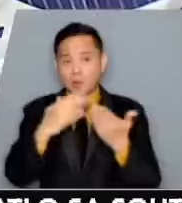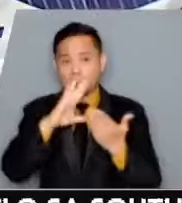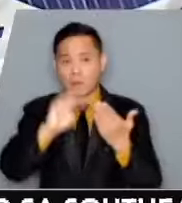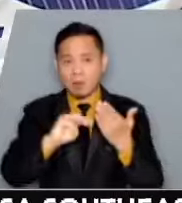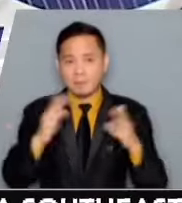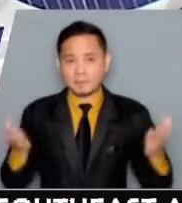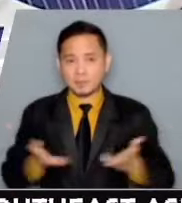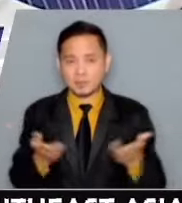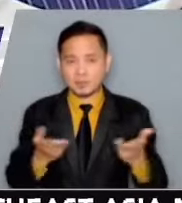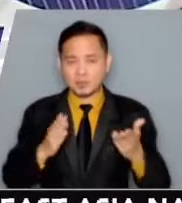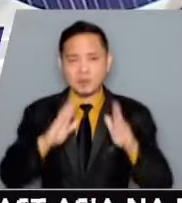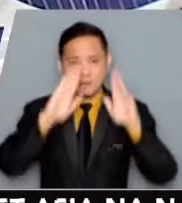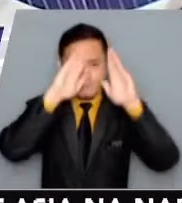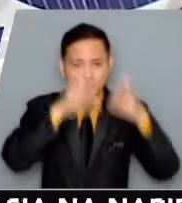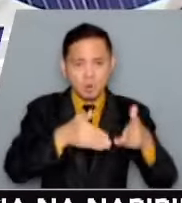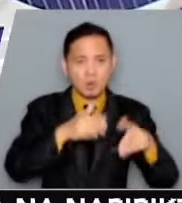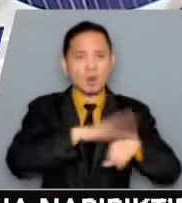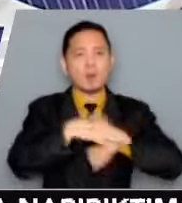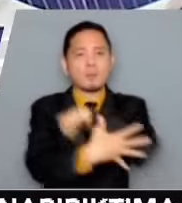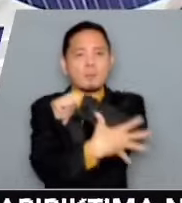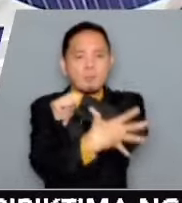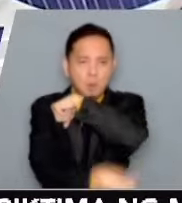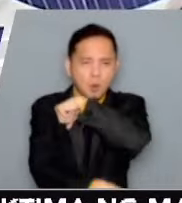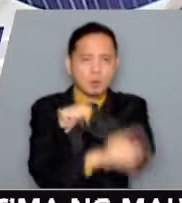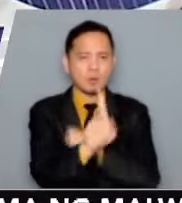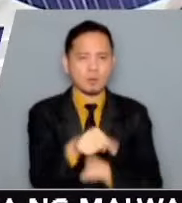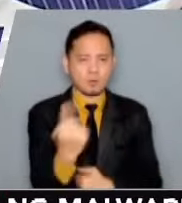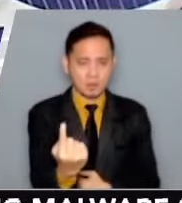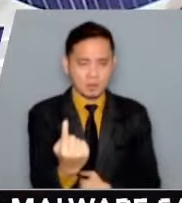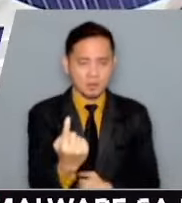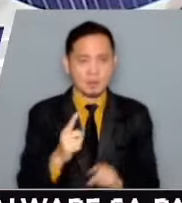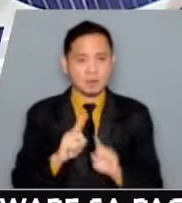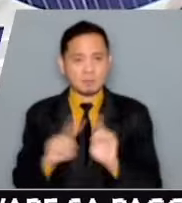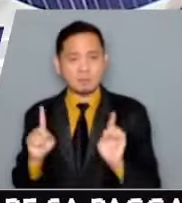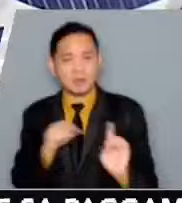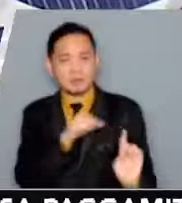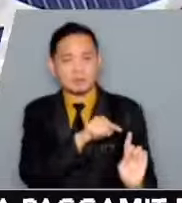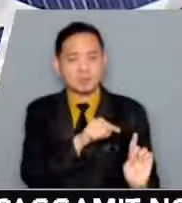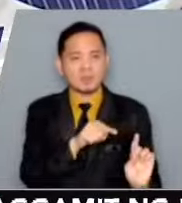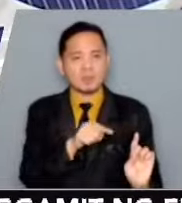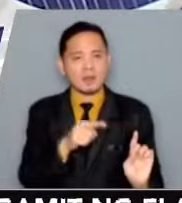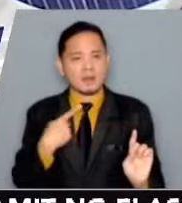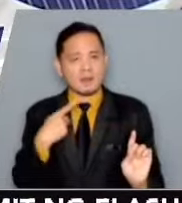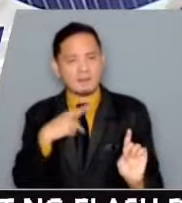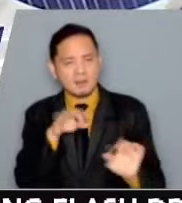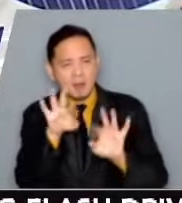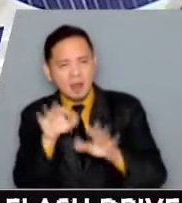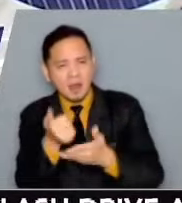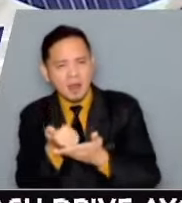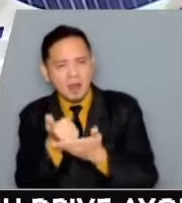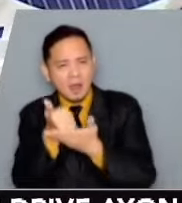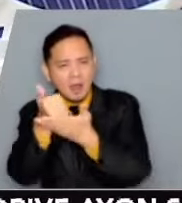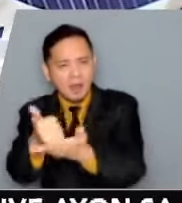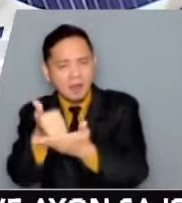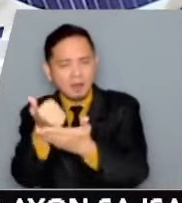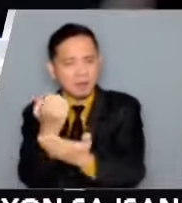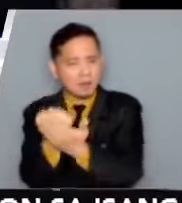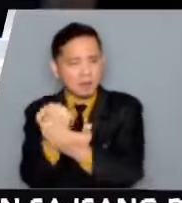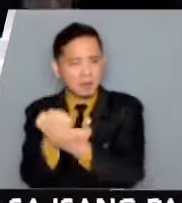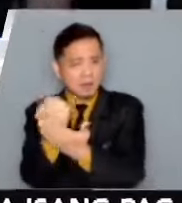mas mah hirap pa Pero sila yung tumutulong sa ating ekonomiya pero sa oras ng kanilang pangangailangan Saan sila